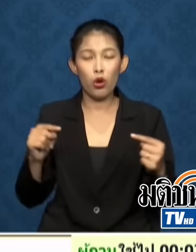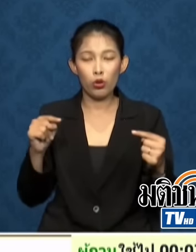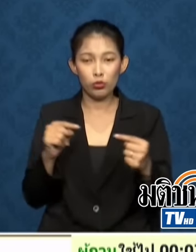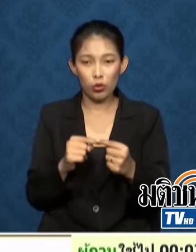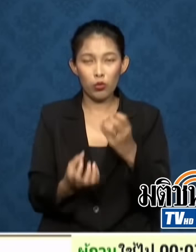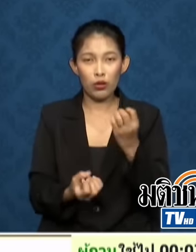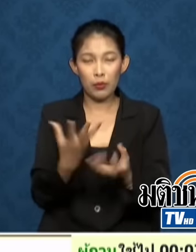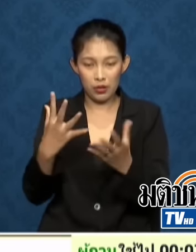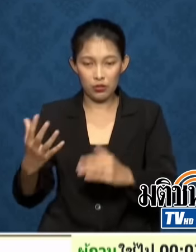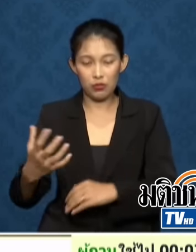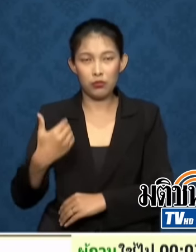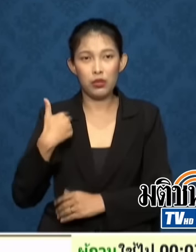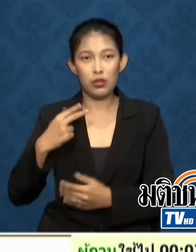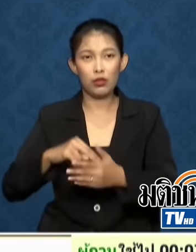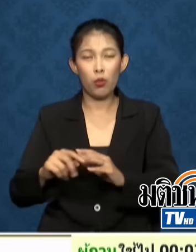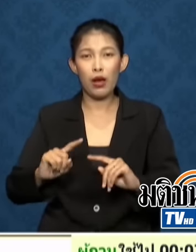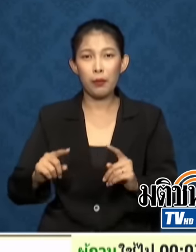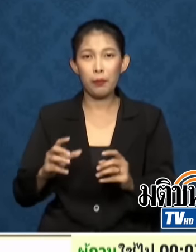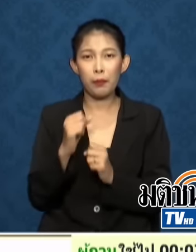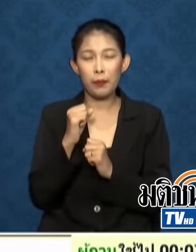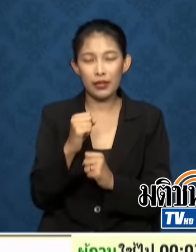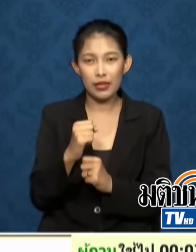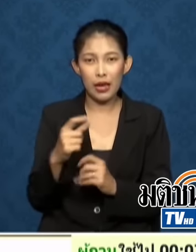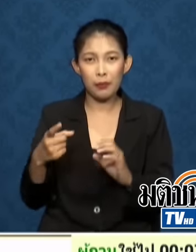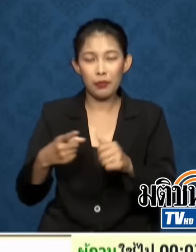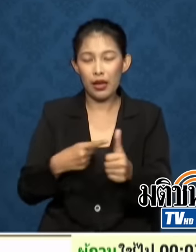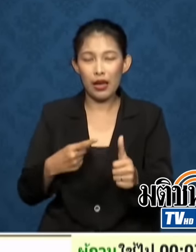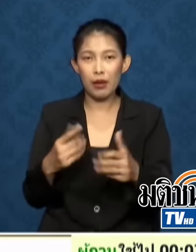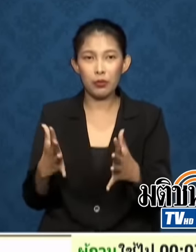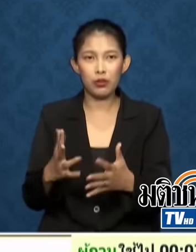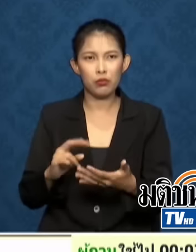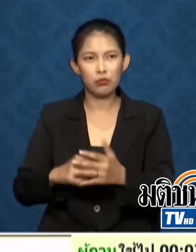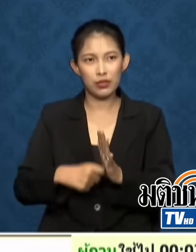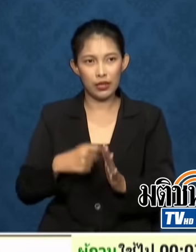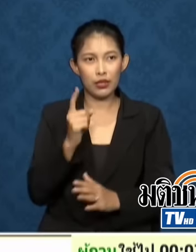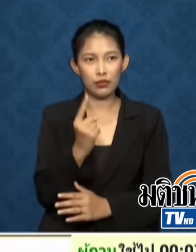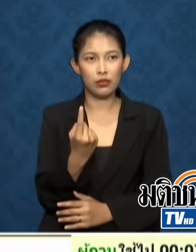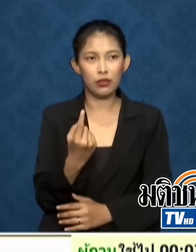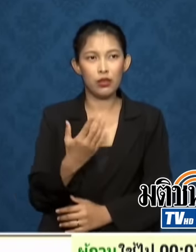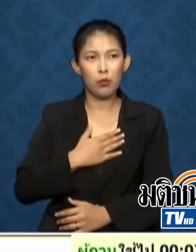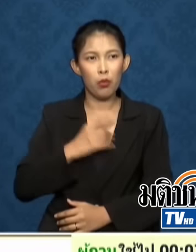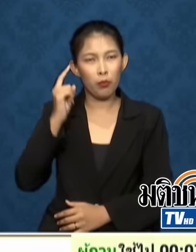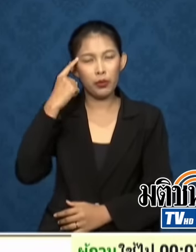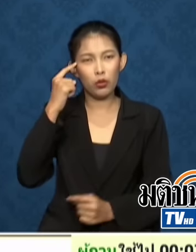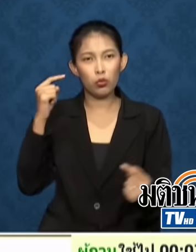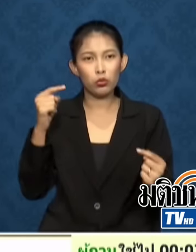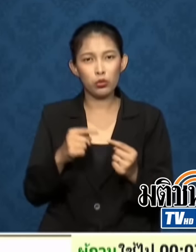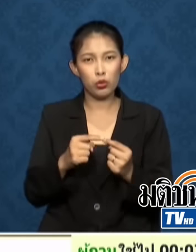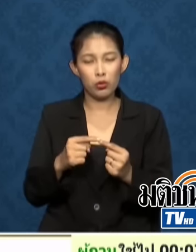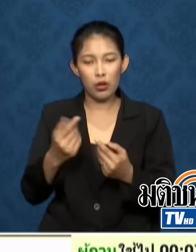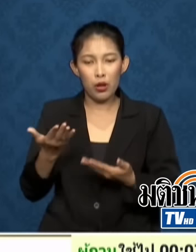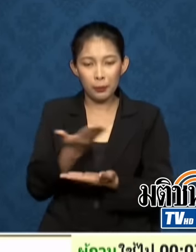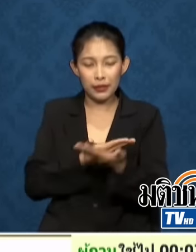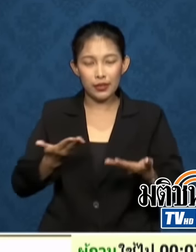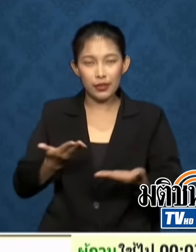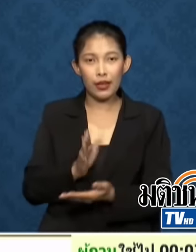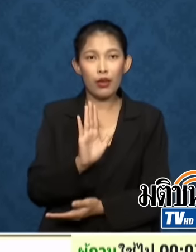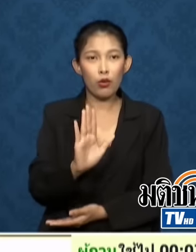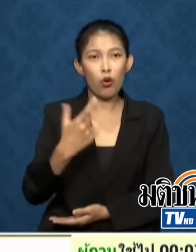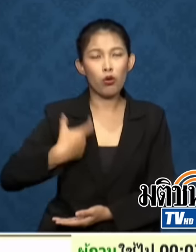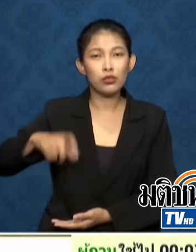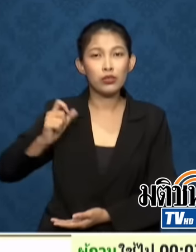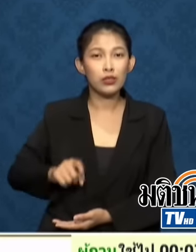ฆ่าเจ้าพนักงานไม่มีอันนี้ก็เป็นเหตุหนึ่งคือผมไม่ทราบว่าดุลพินิจของขนาดนั้นท